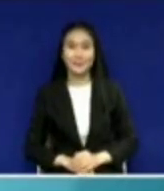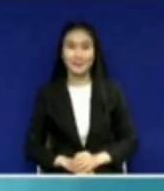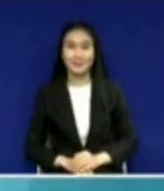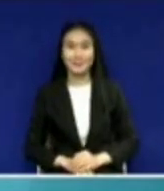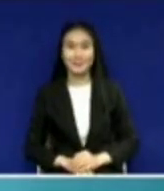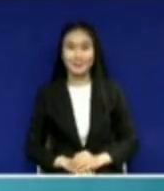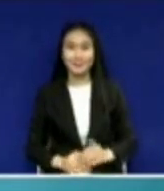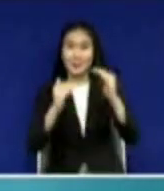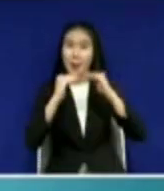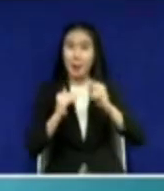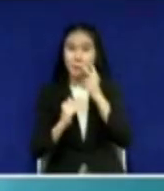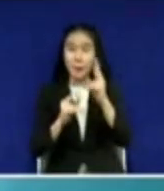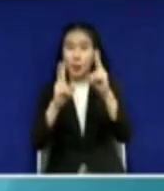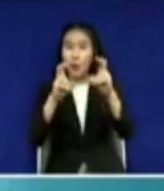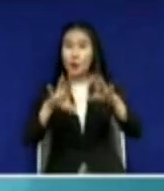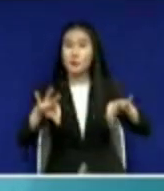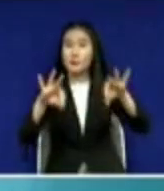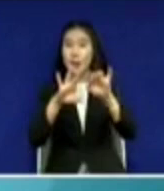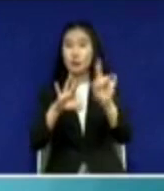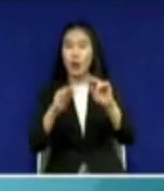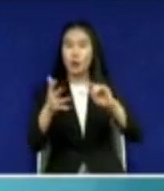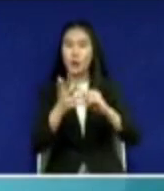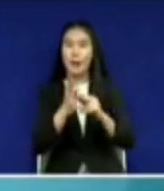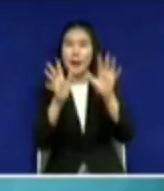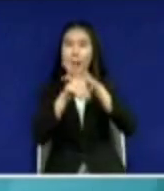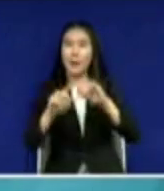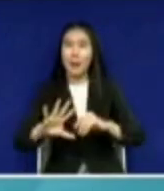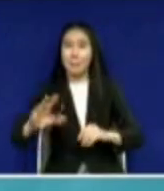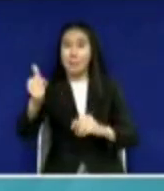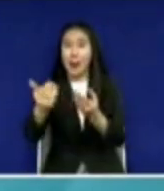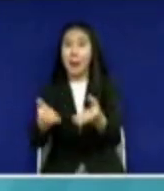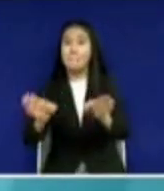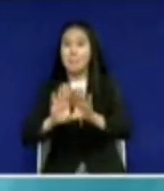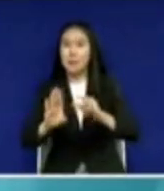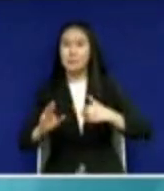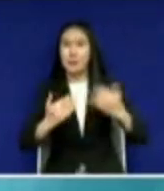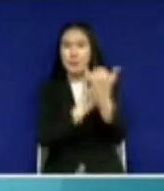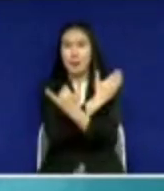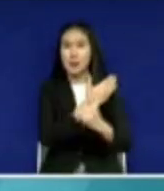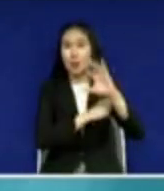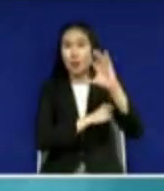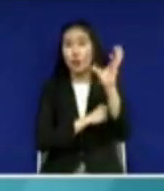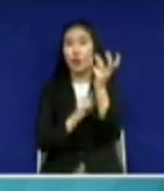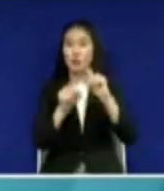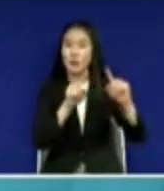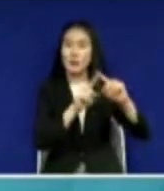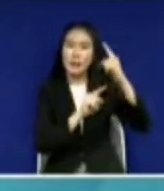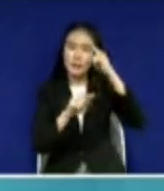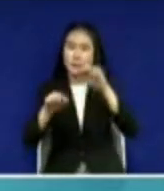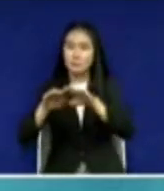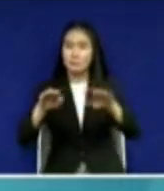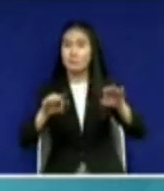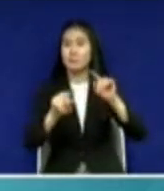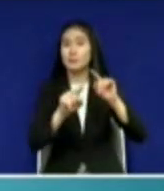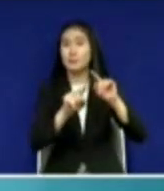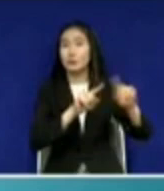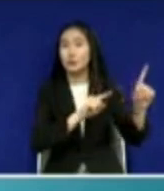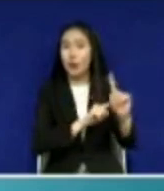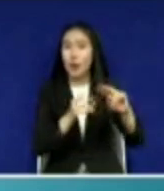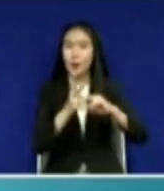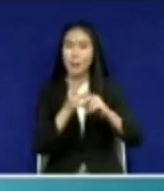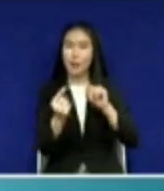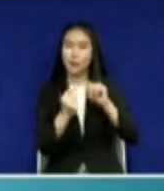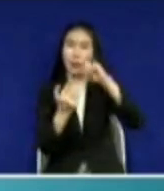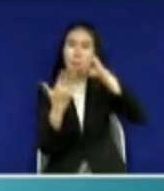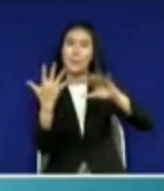อีกหนึ่งประเด็นเป็นเรื่องของการล็อกดาวน์นะคะหลายๆประเทศทั่วโลกค่ะก็มีการใช้มาตรการการล็อกดาวน์ที่ประเทศไทยเ